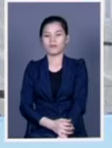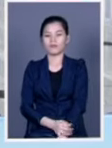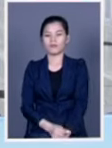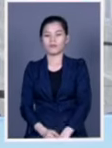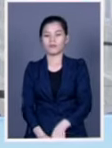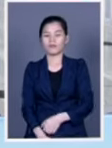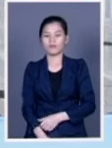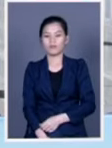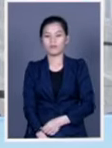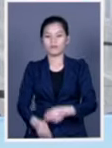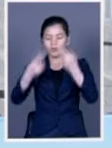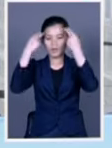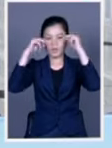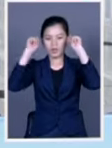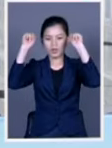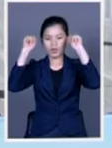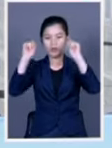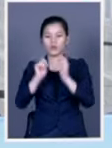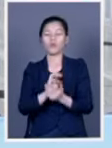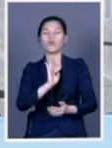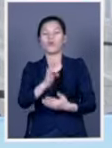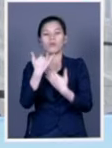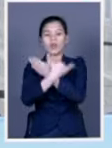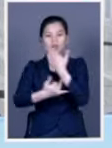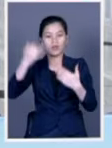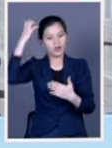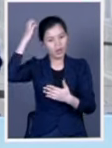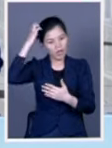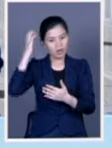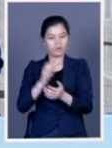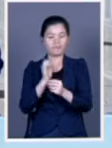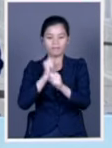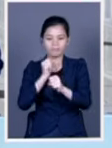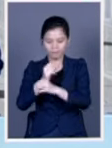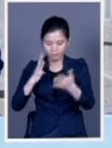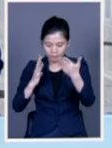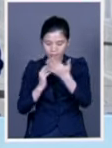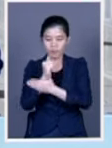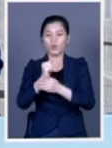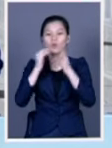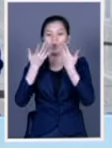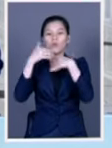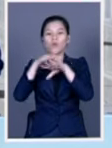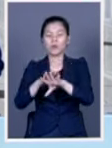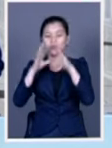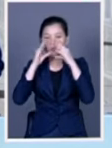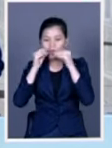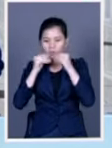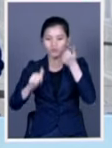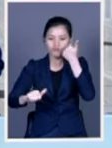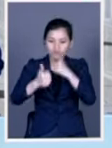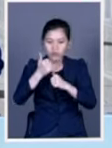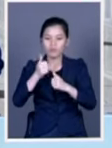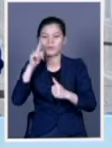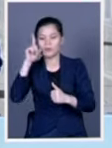พระราชทานนายกรัฐมนตรีแห่งสาธารณรัฐประชาธิปไตยประชาชนลาวสำเร็จการเข้าร่วมกองประชุมสุดยอดอนุภาคพื้นแม่น้ำโข